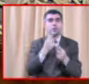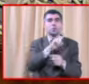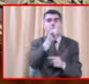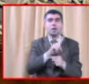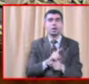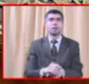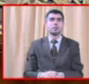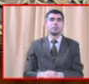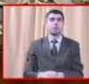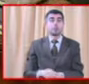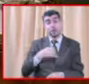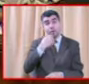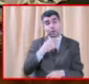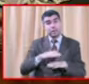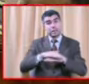السيد الوزير،